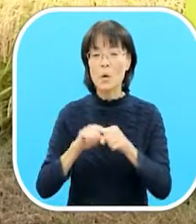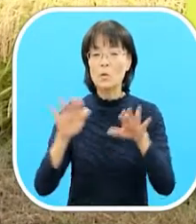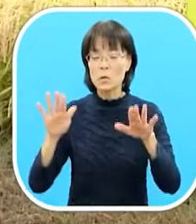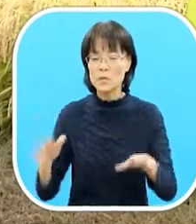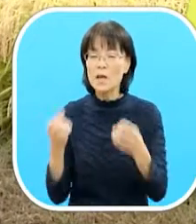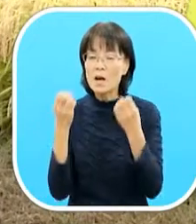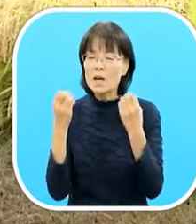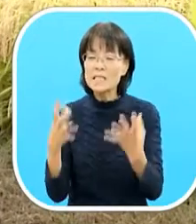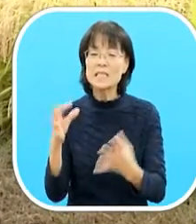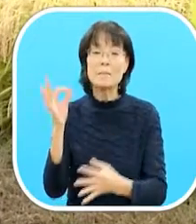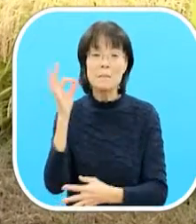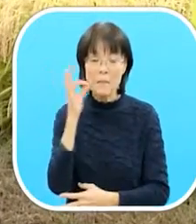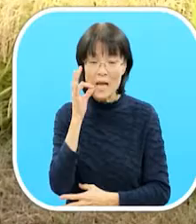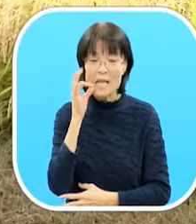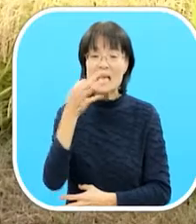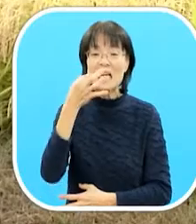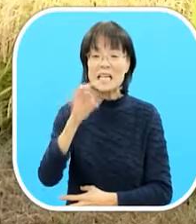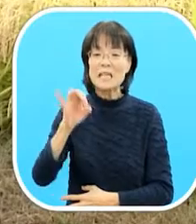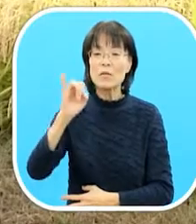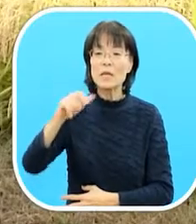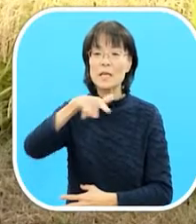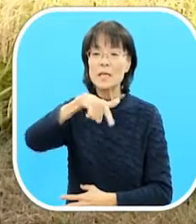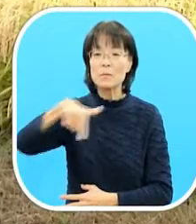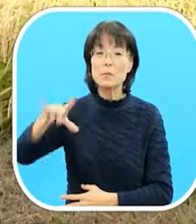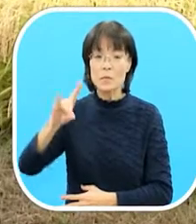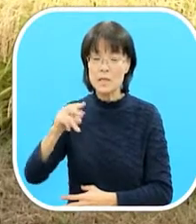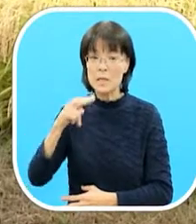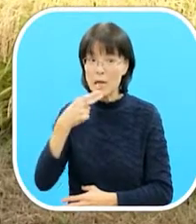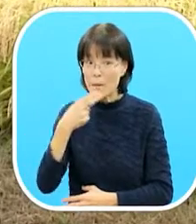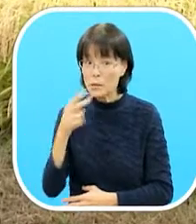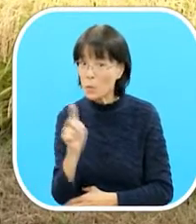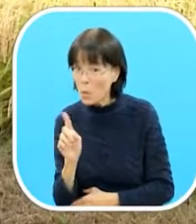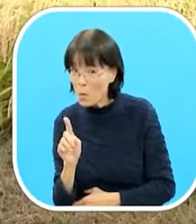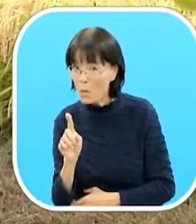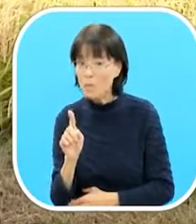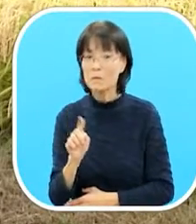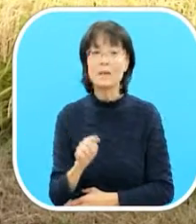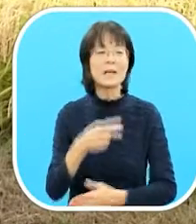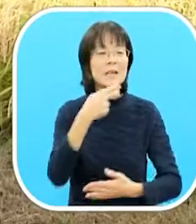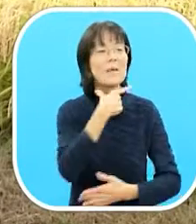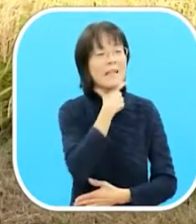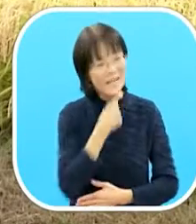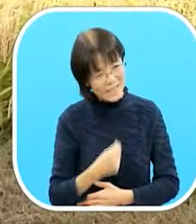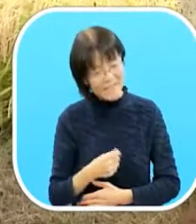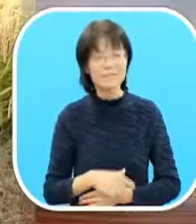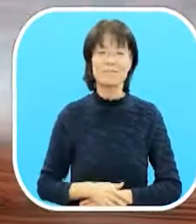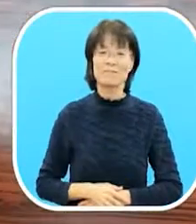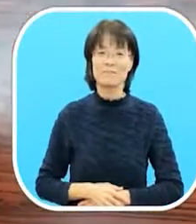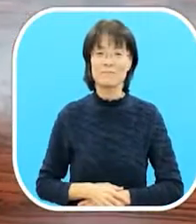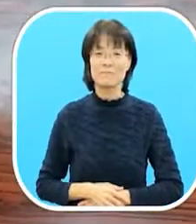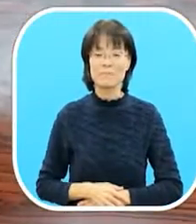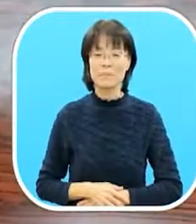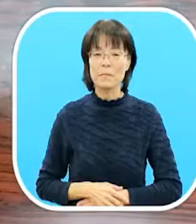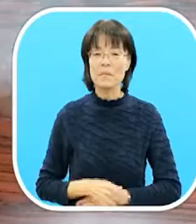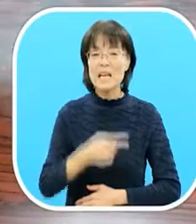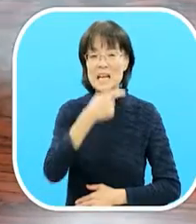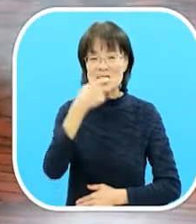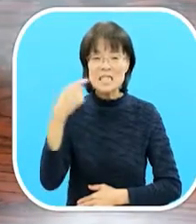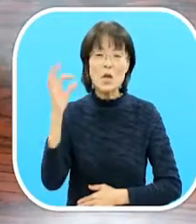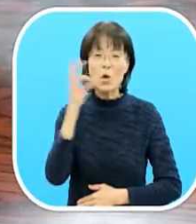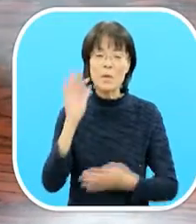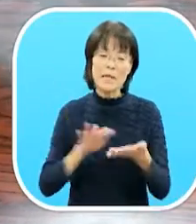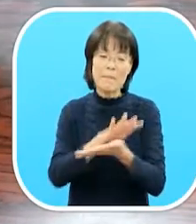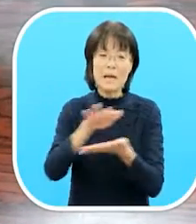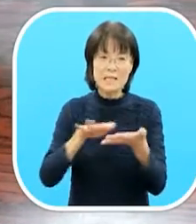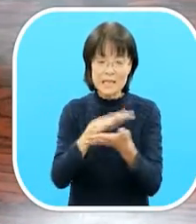の新米金の息吹食べてみませんか？ 食べたいです。 白米と混